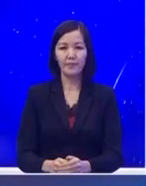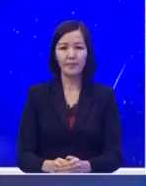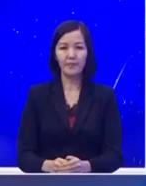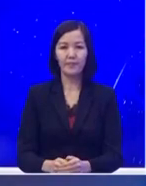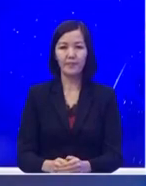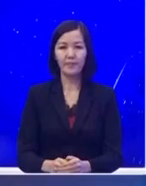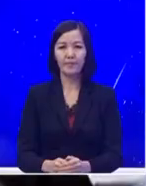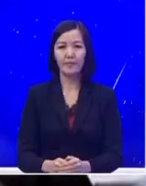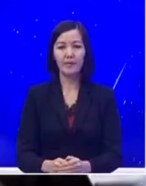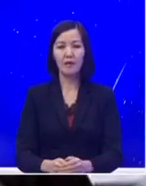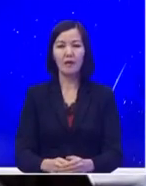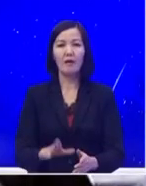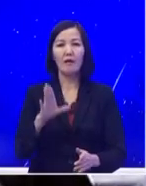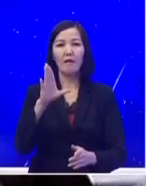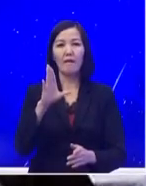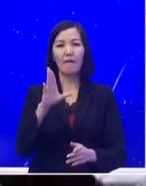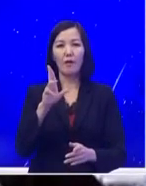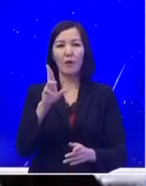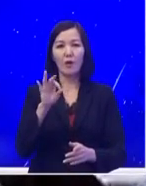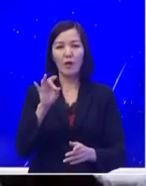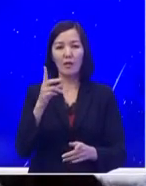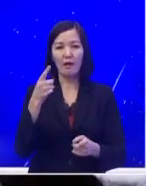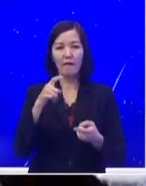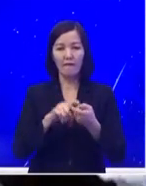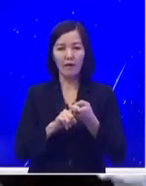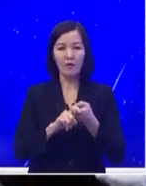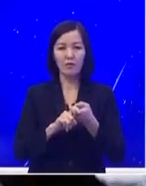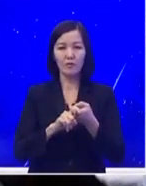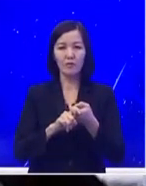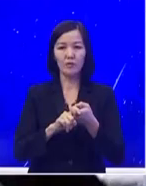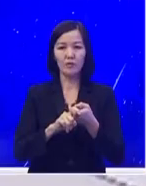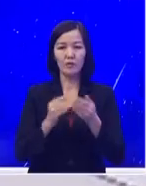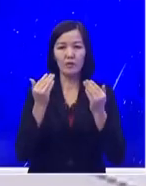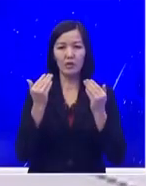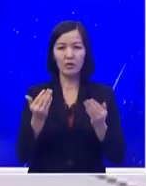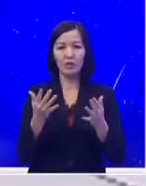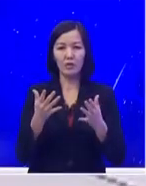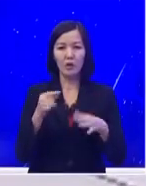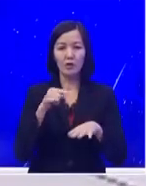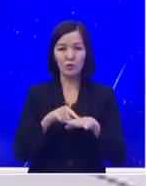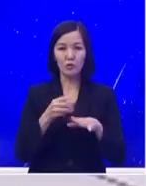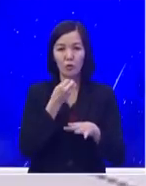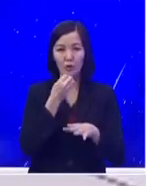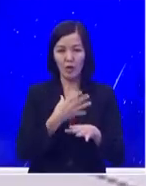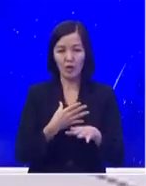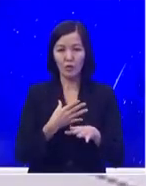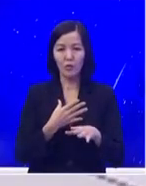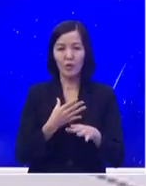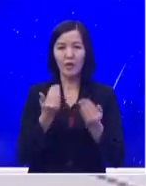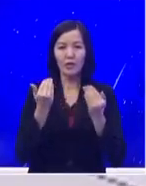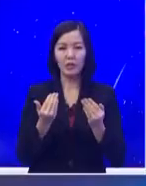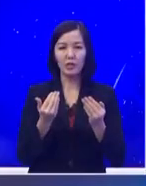Клинические симптомы у этих лиц отсутствуют. Чувствуют они себя хорошо, принимаются